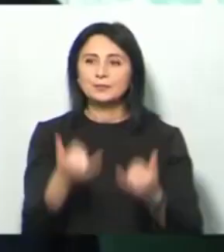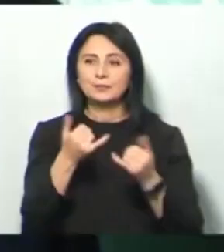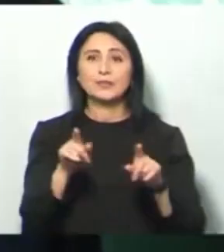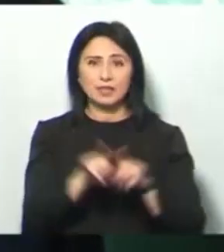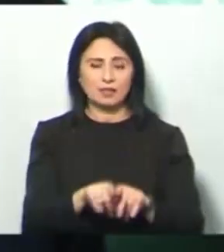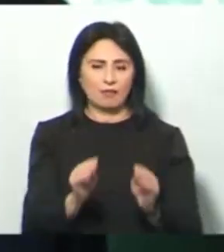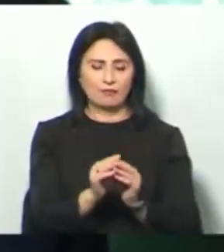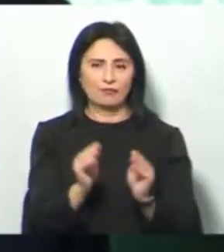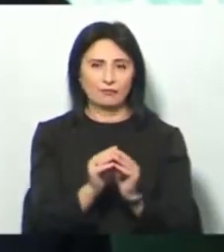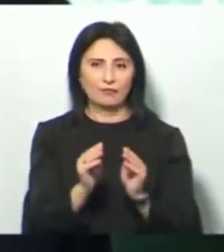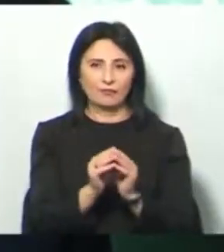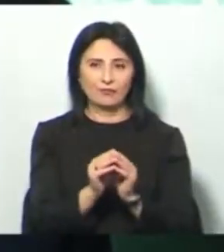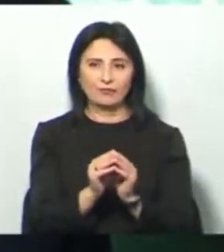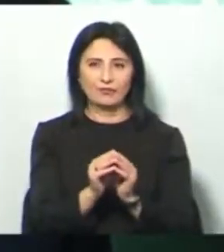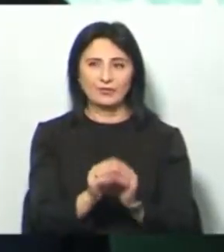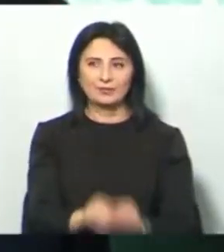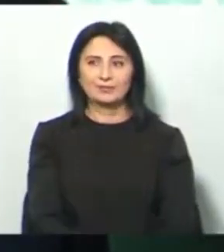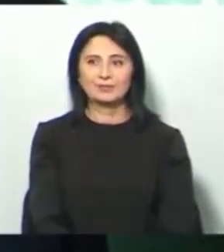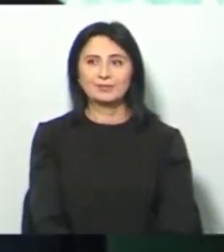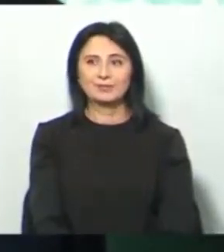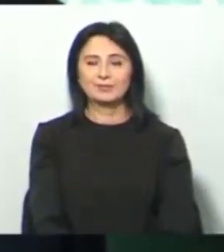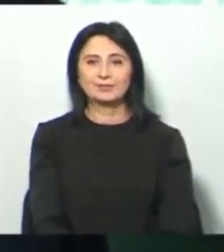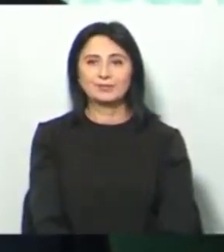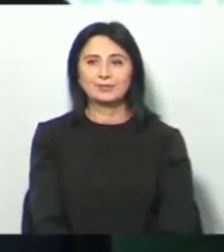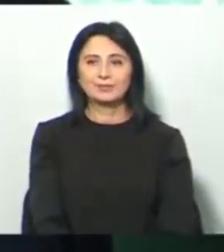ახლაც ისევე.